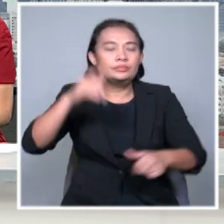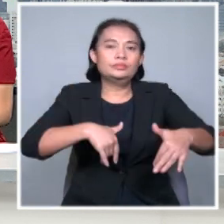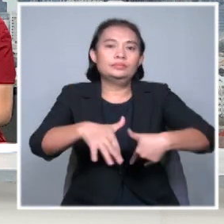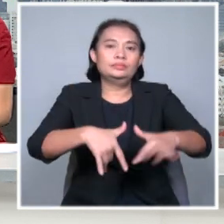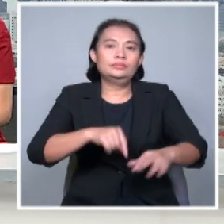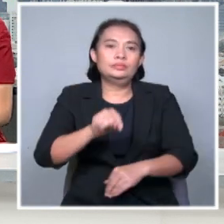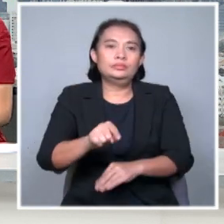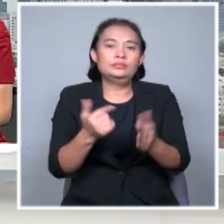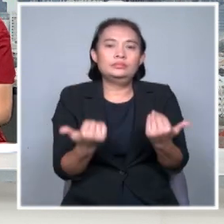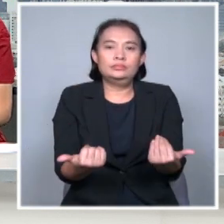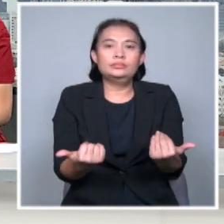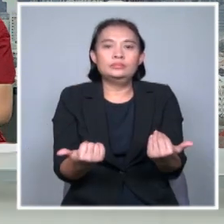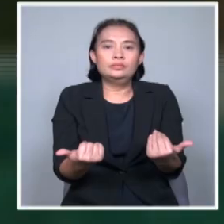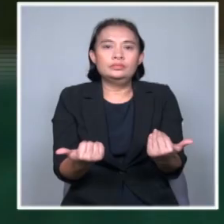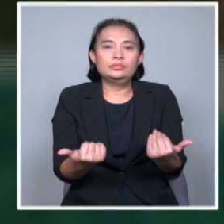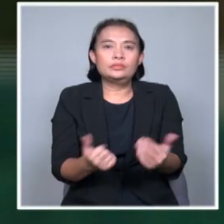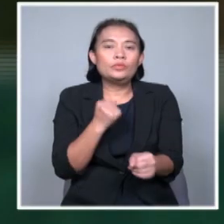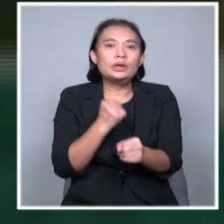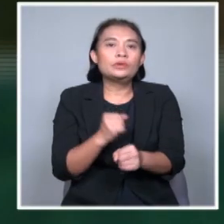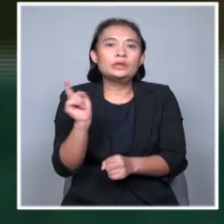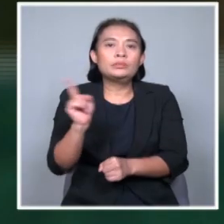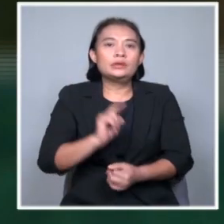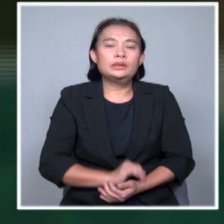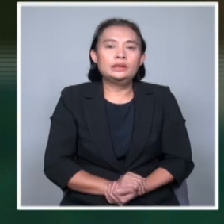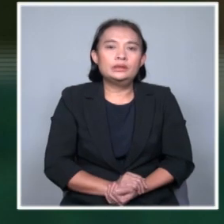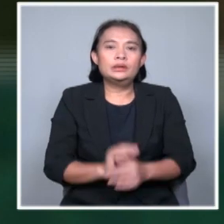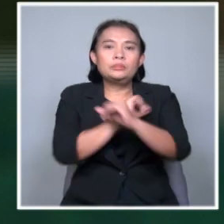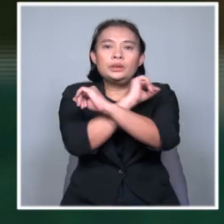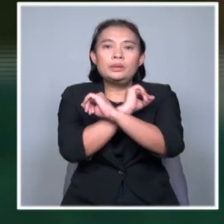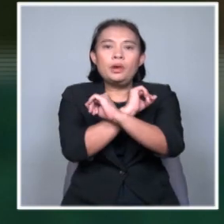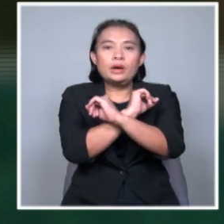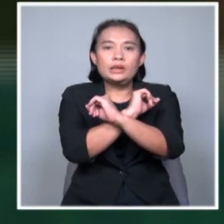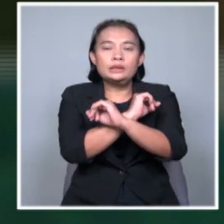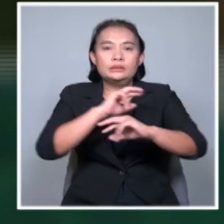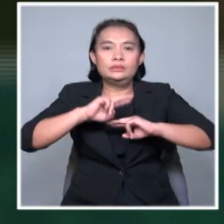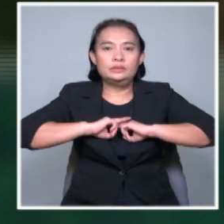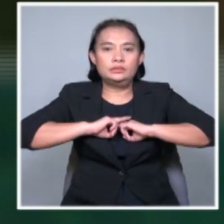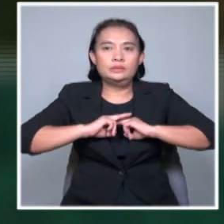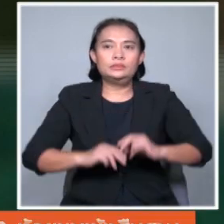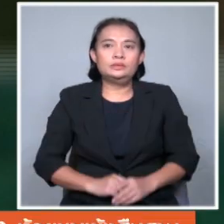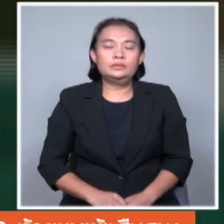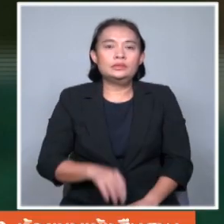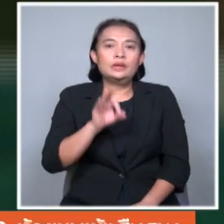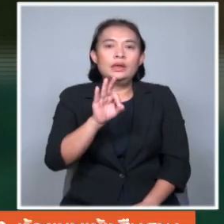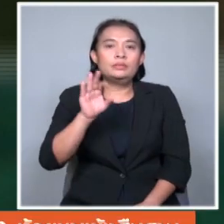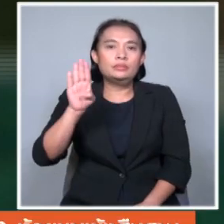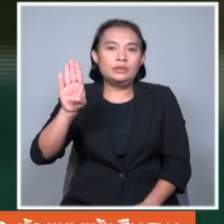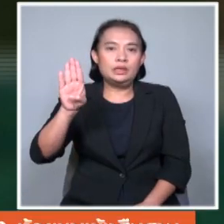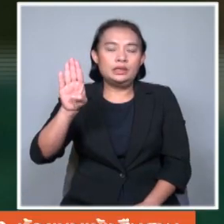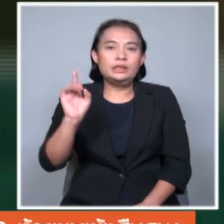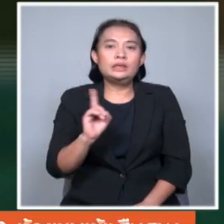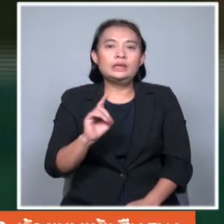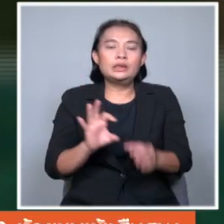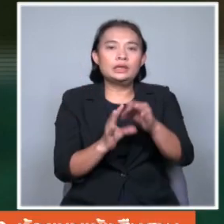ว่าณเวลานี้จะต้องทำอย่างไรเพื่อความปลอดภัยของตนเองนะคะในเพจ Facebook ห้วยขาแข้